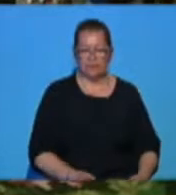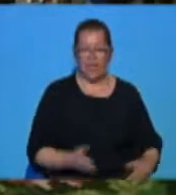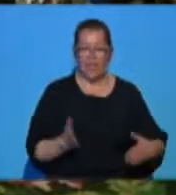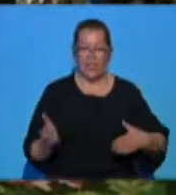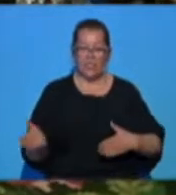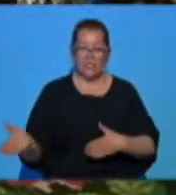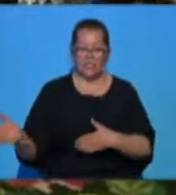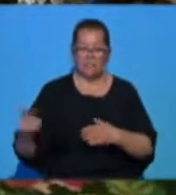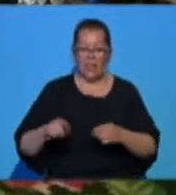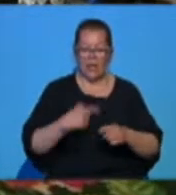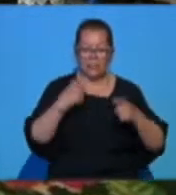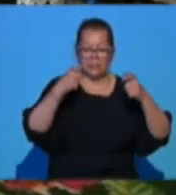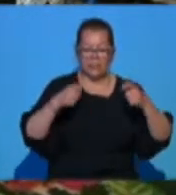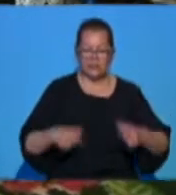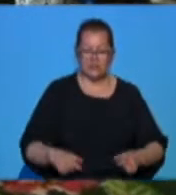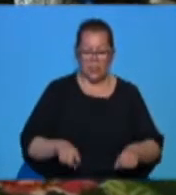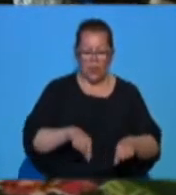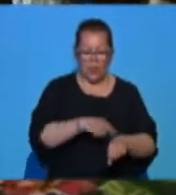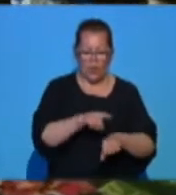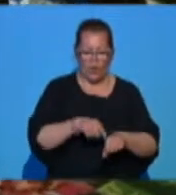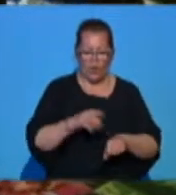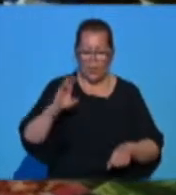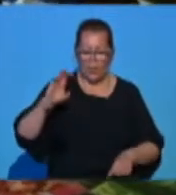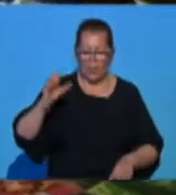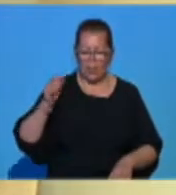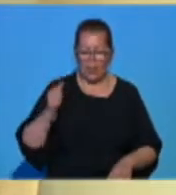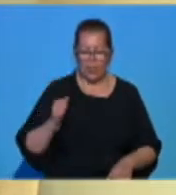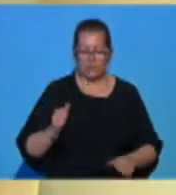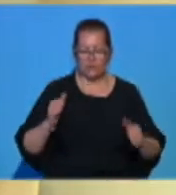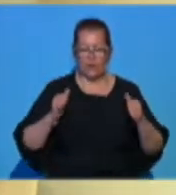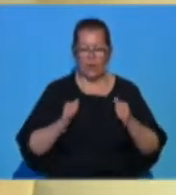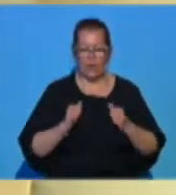rând. În alte săli, elevii sunt la ora de canto popular.